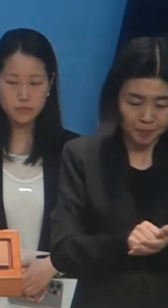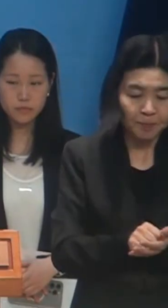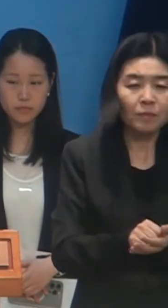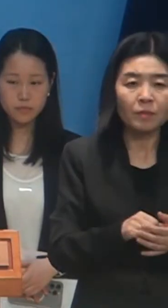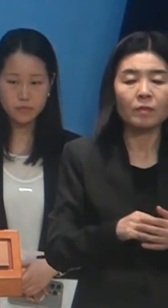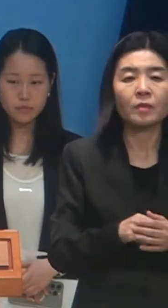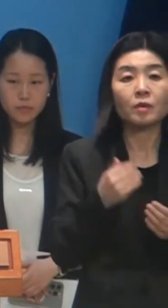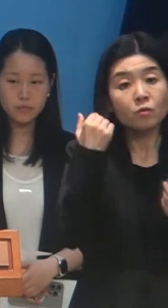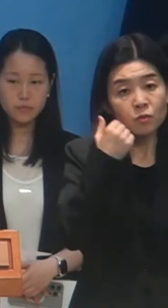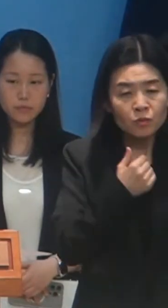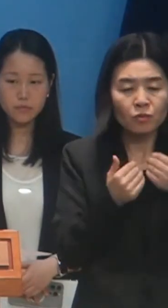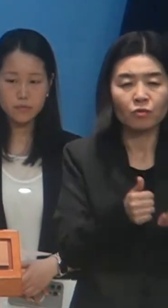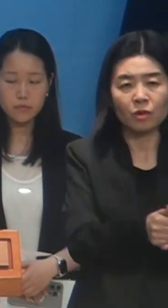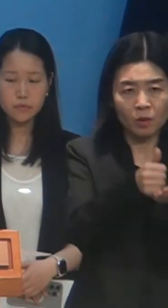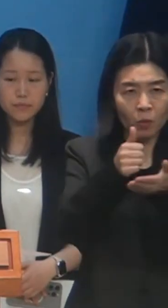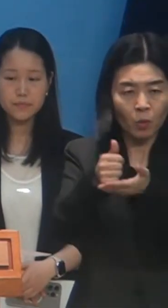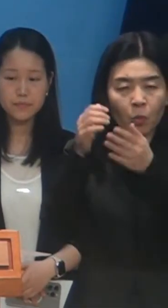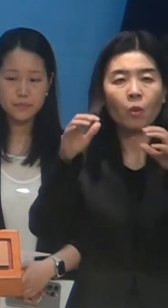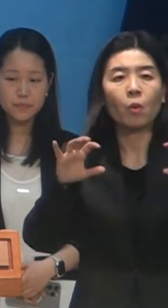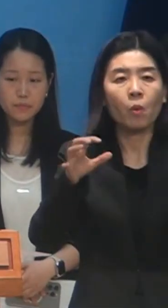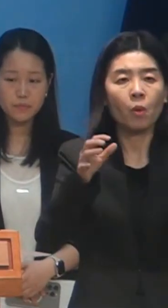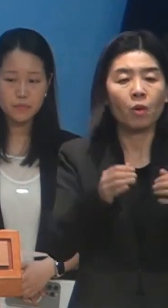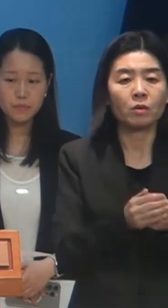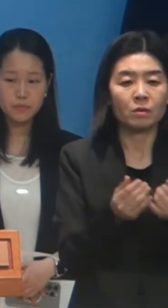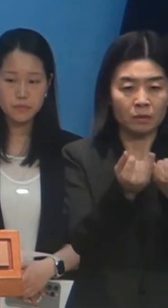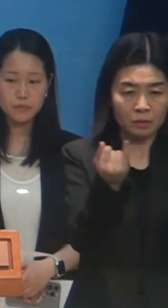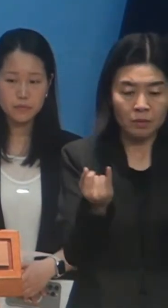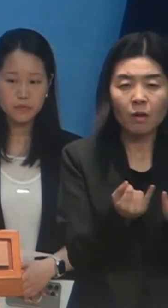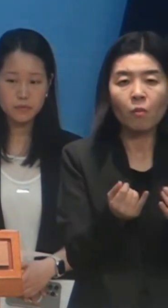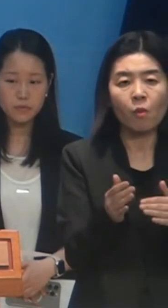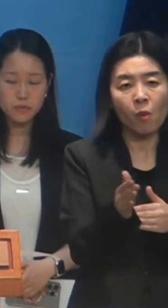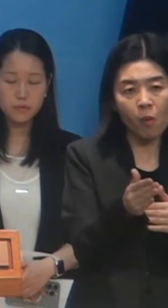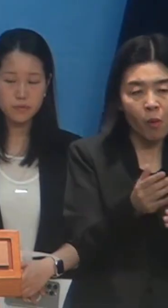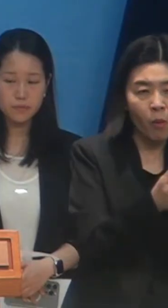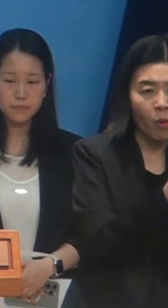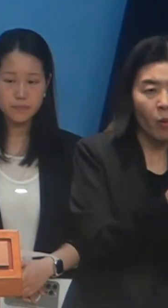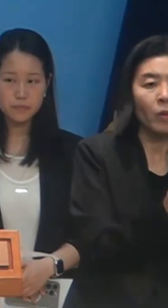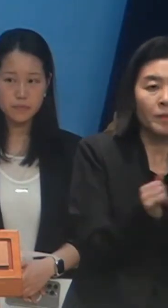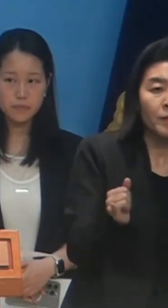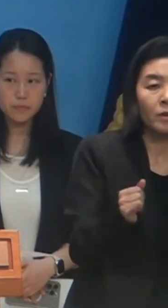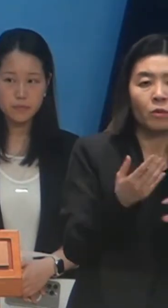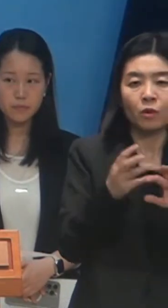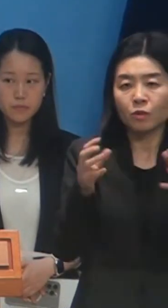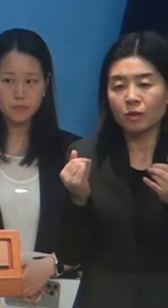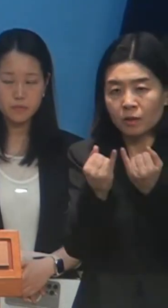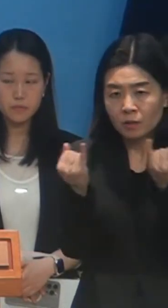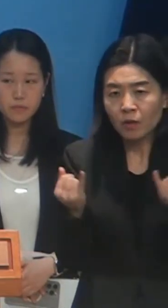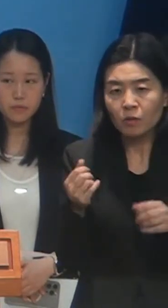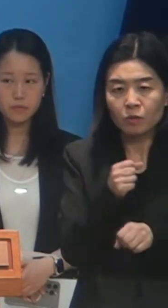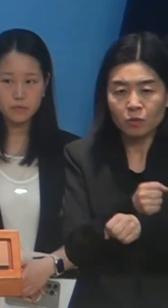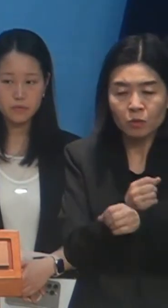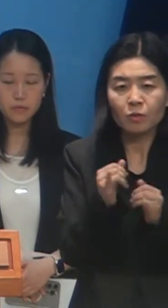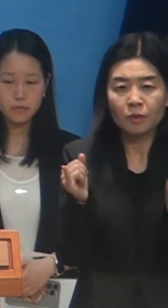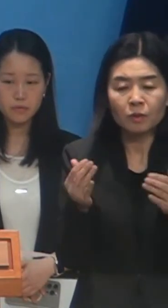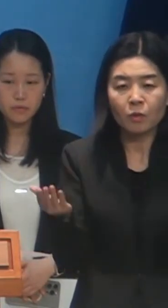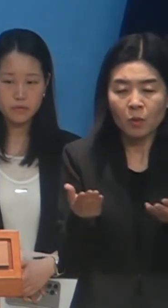하나, 누구나 존중받는 나라. 여성노동 어업인과 외국인 여성 근로자의 권익 및 처우